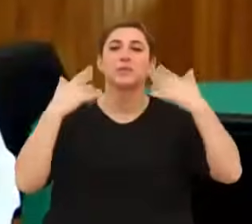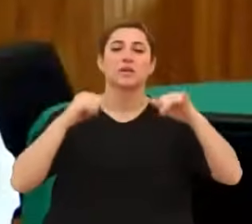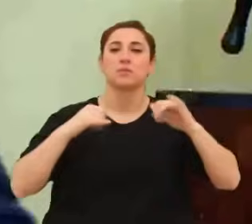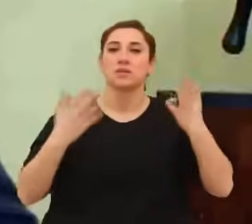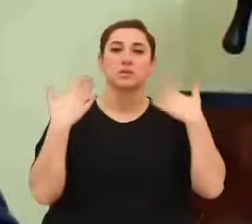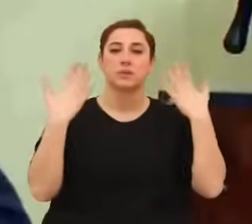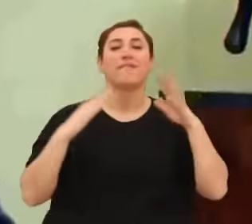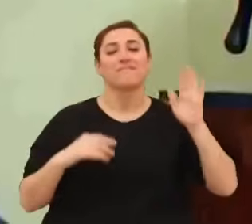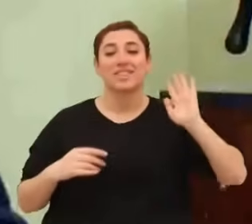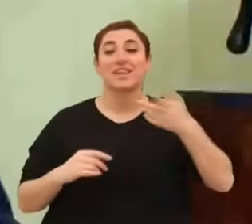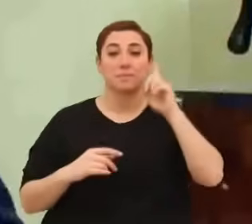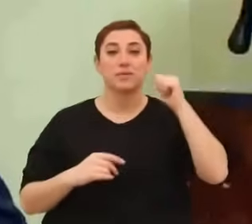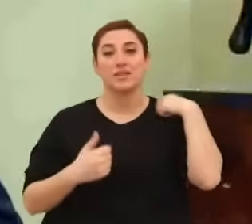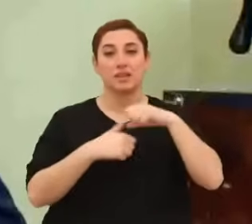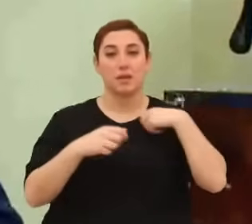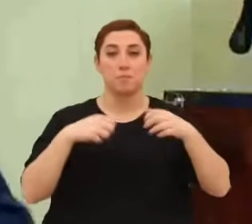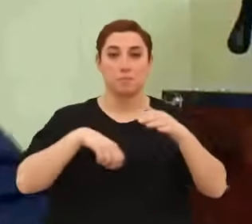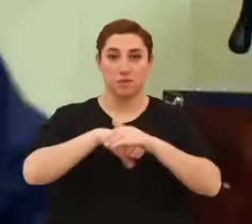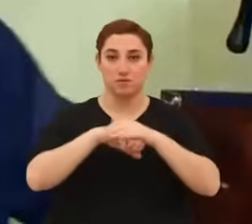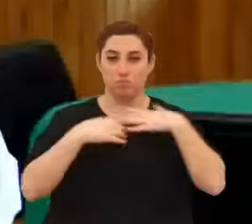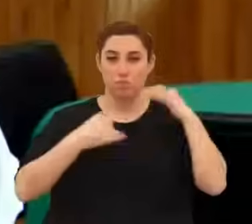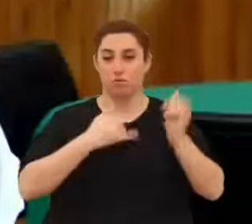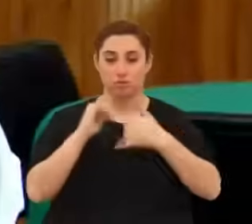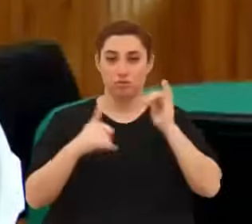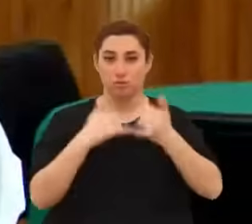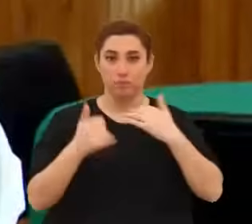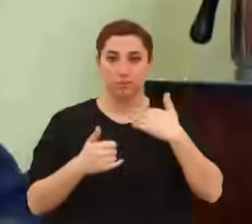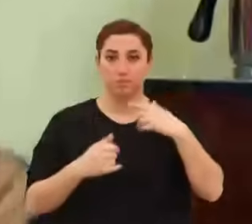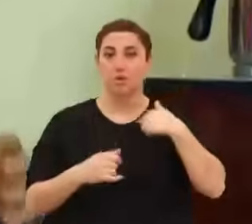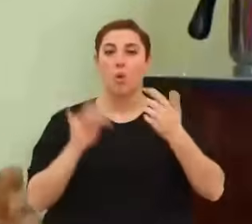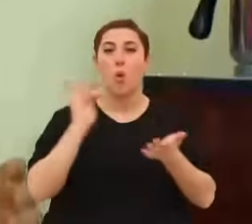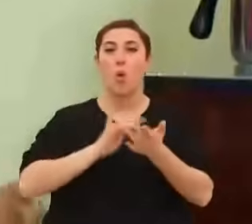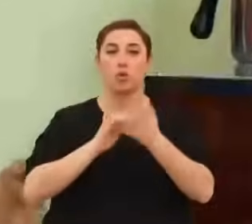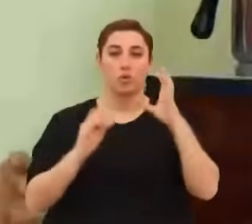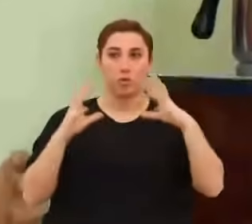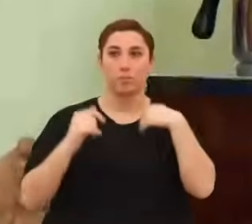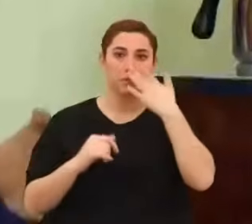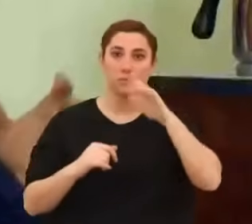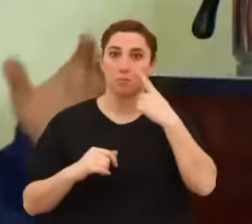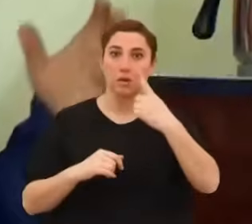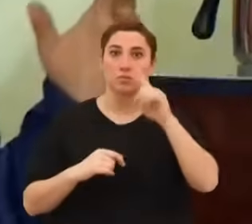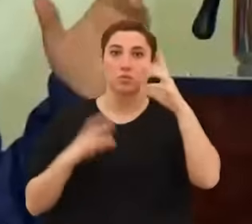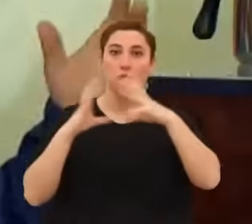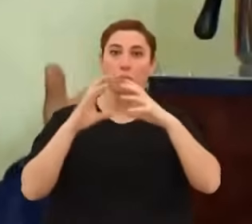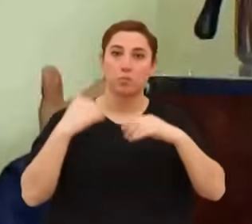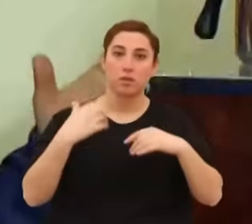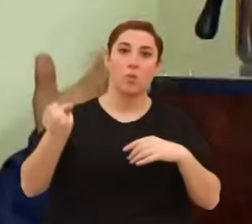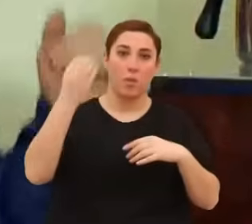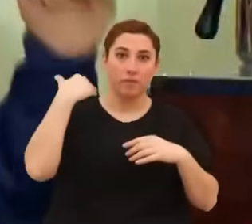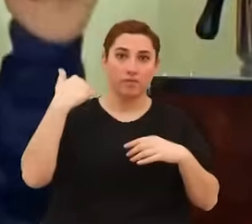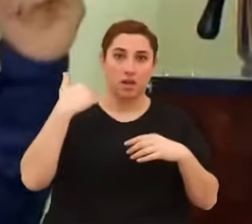musun? Neyse, bir gün yine maçtayız. Başkomiserim. Ben orta sahada top bekliyorum. Bir baktım bir top çıkardılar